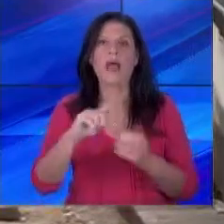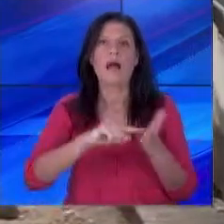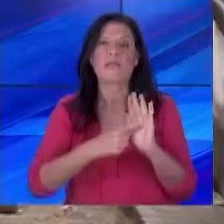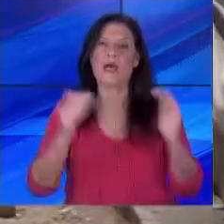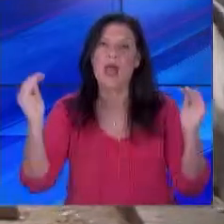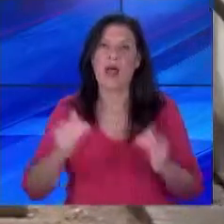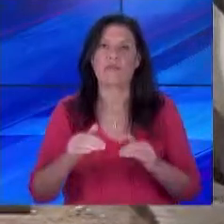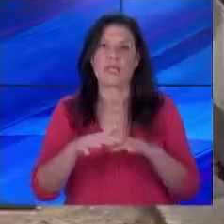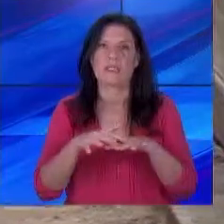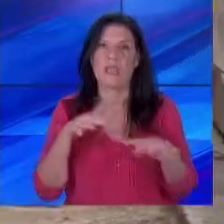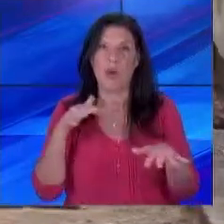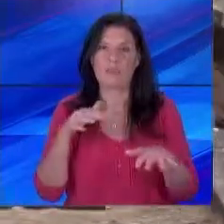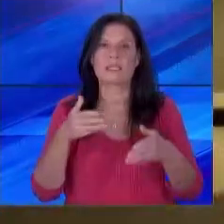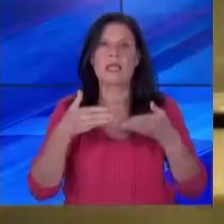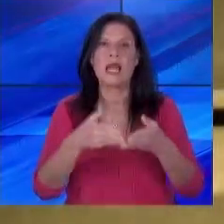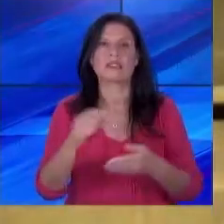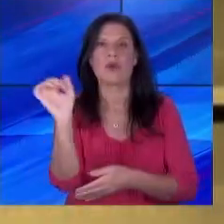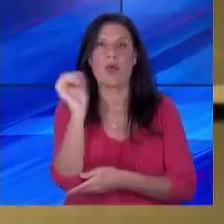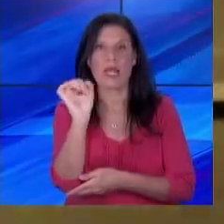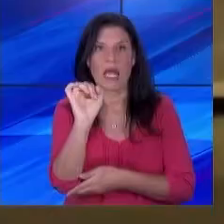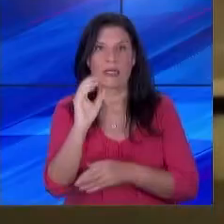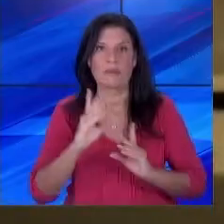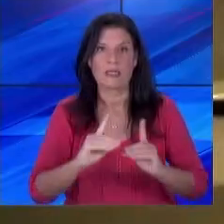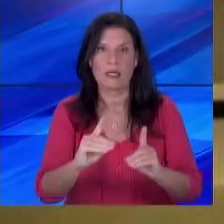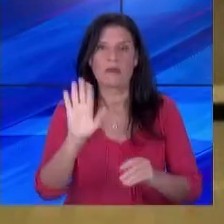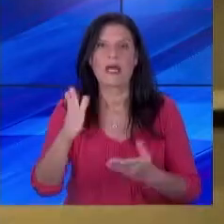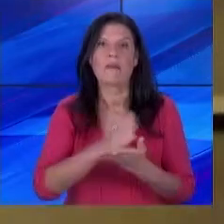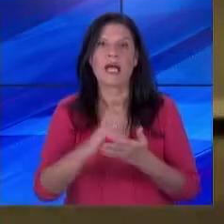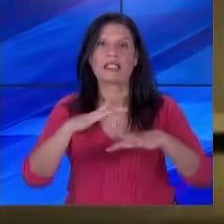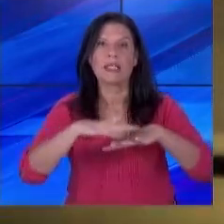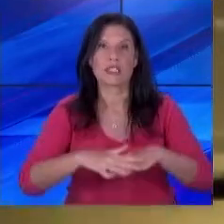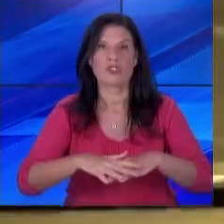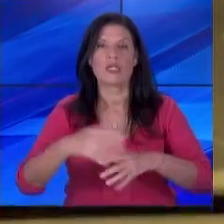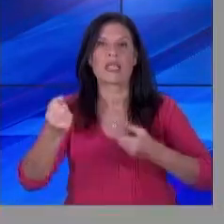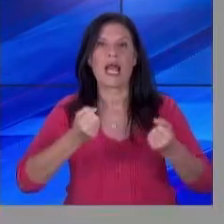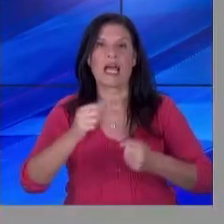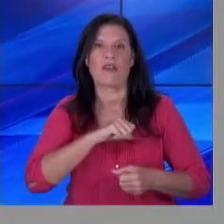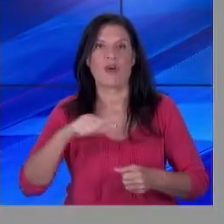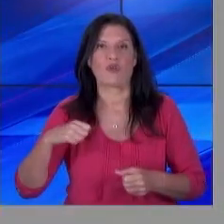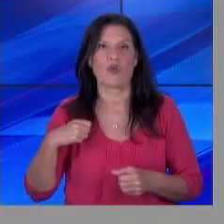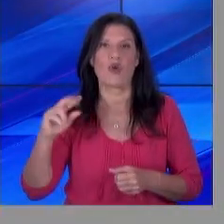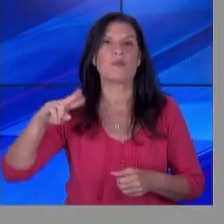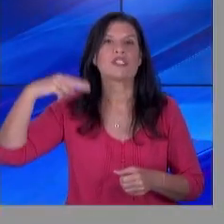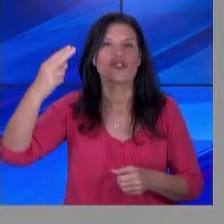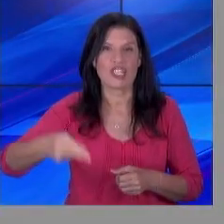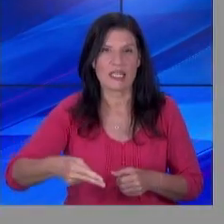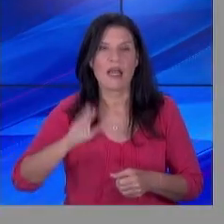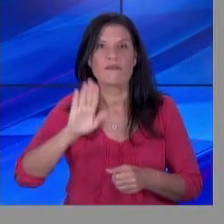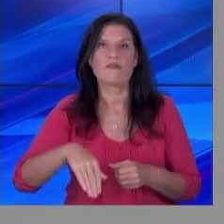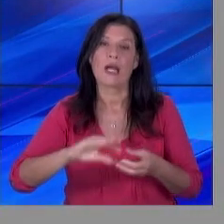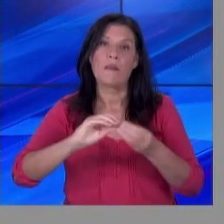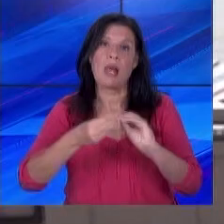לסייע לנהגים ולנהגות בדרכים, להכין את התשתית לרכב האוטונומי שעוד יגיע, וגם לחסוך